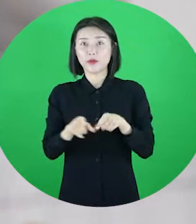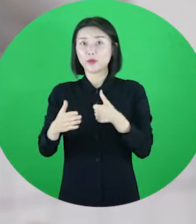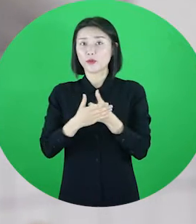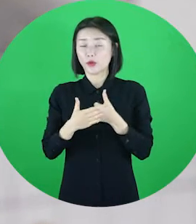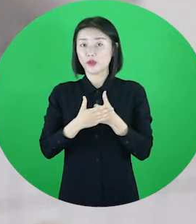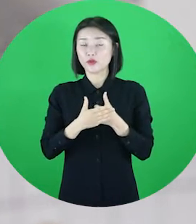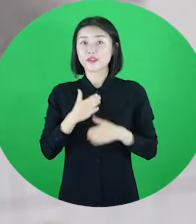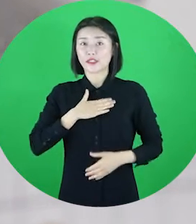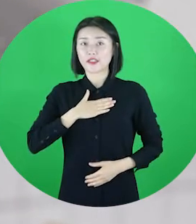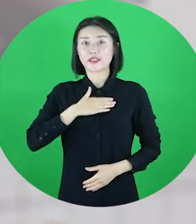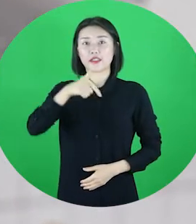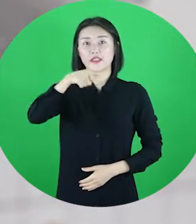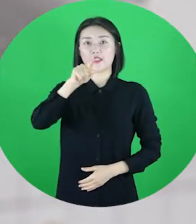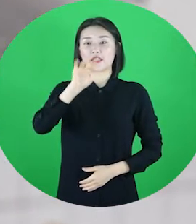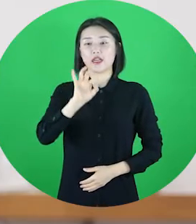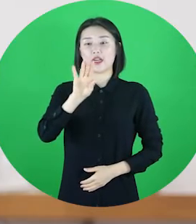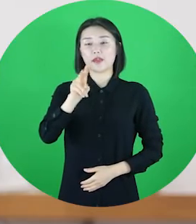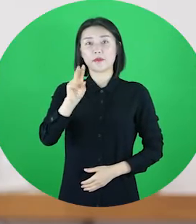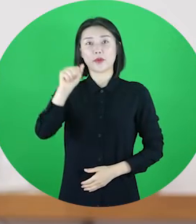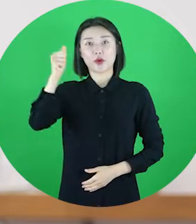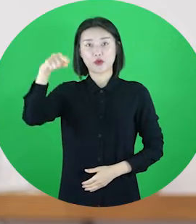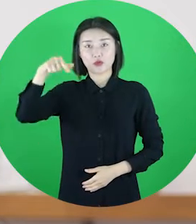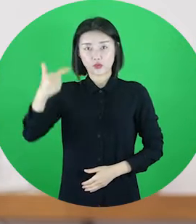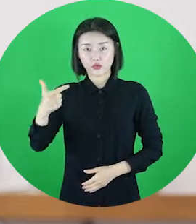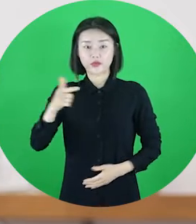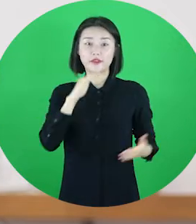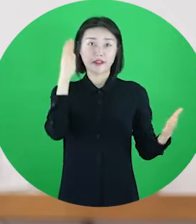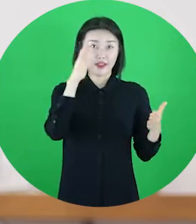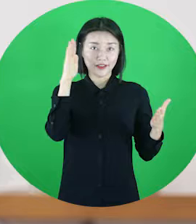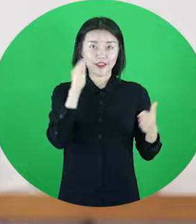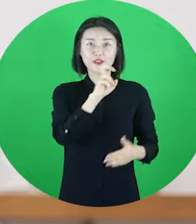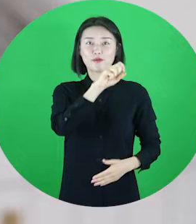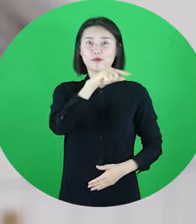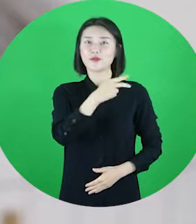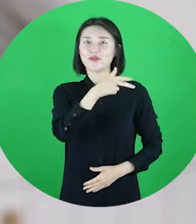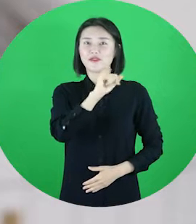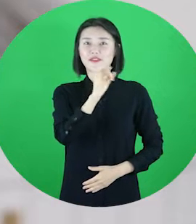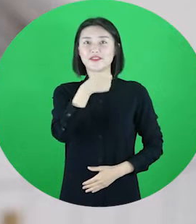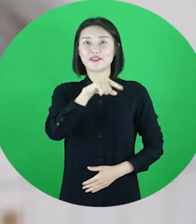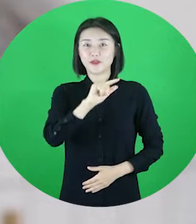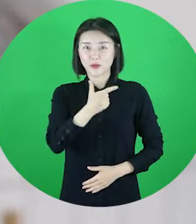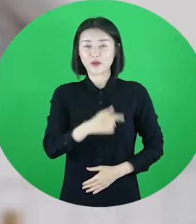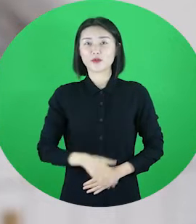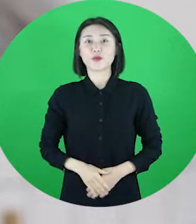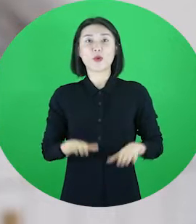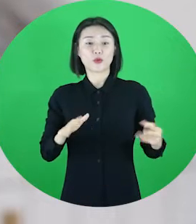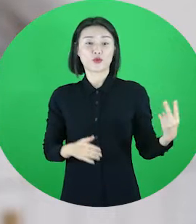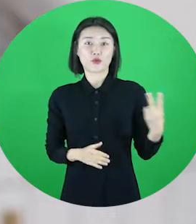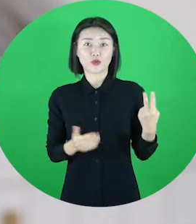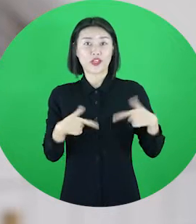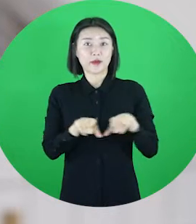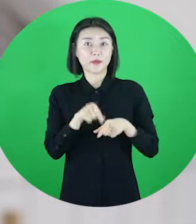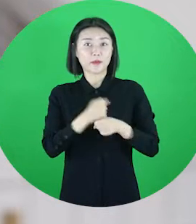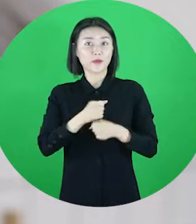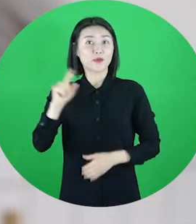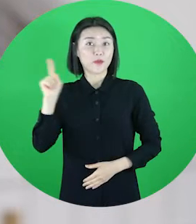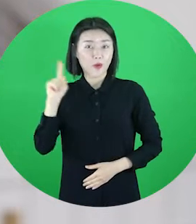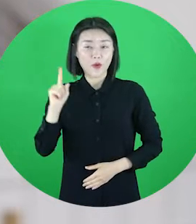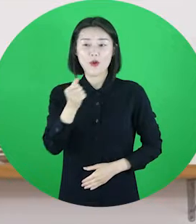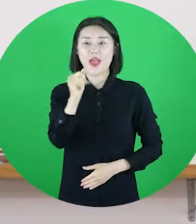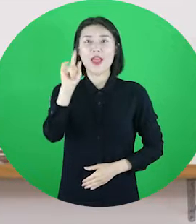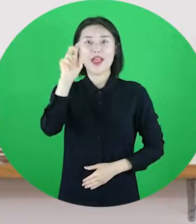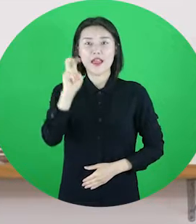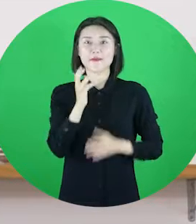저는 강병훈 선생님이고요. 문지원입니다. 네, 오늘은 햄 야채 볶음밥을 만들어 볼